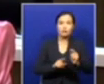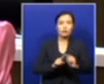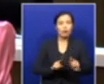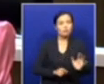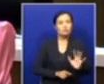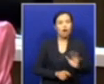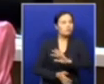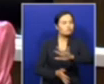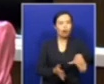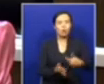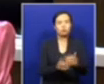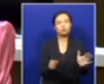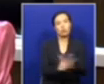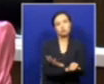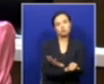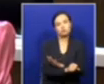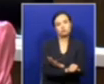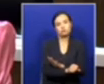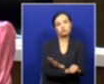าเข่ง